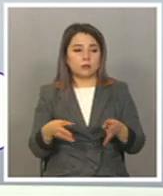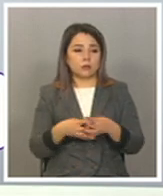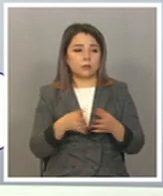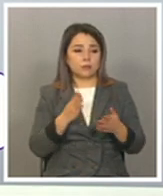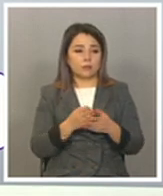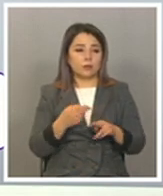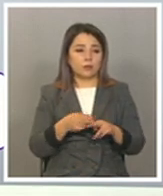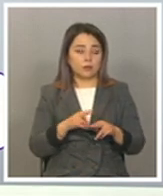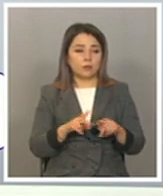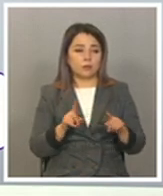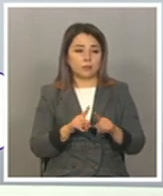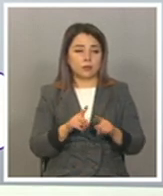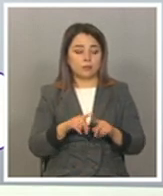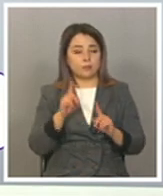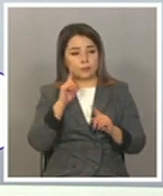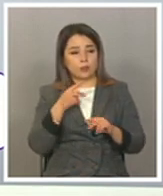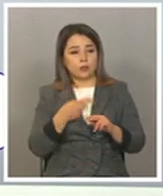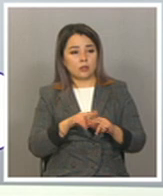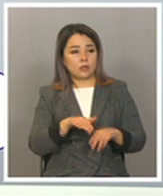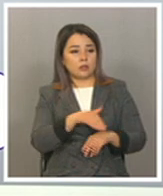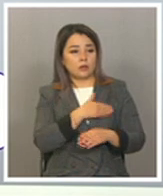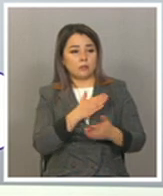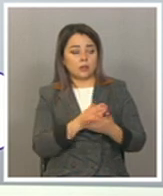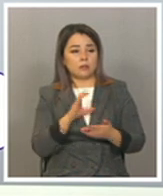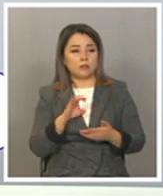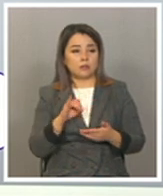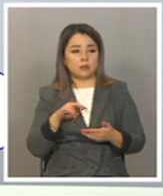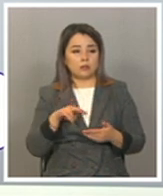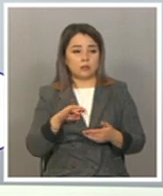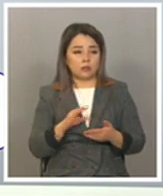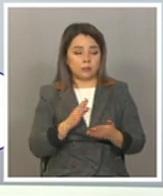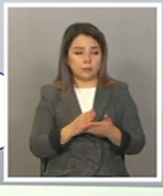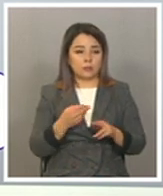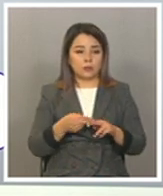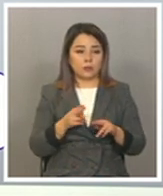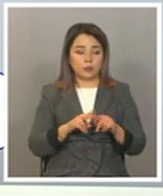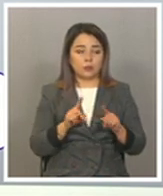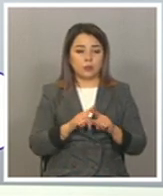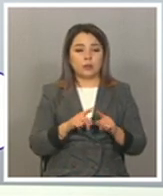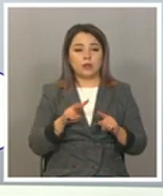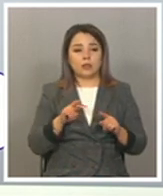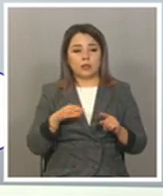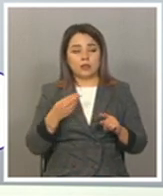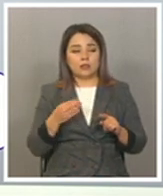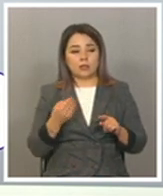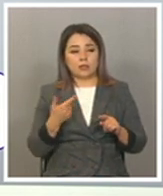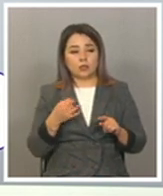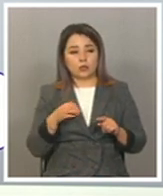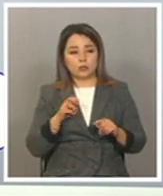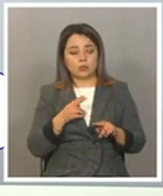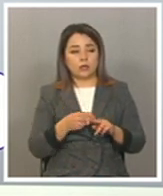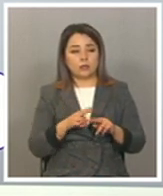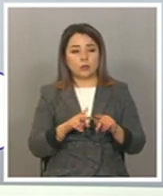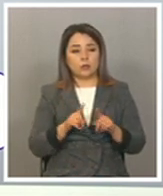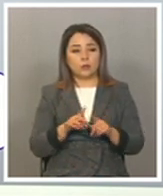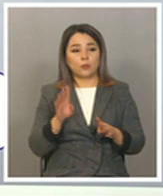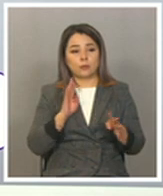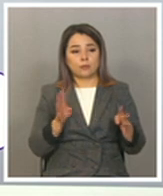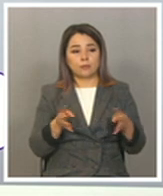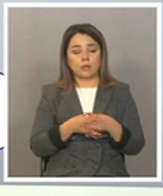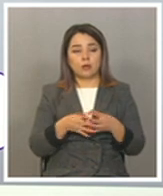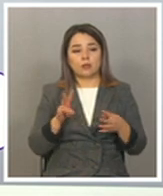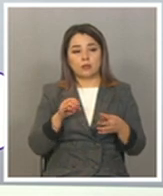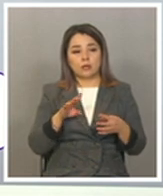бөлме температурасында нәтижесінде сілті, яғни литий гидроксиді, мысалы, литий сумен әрекеттессе, немесе натрий